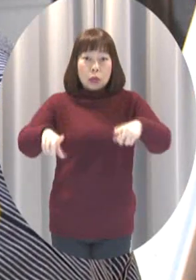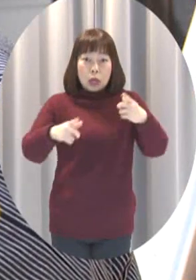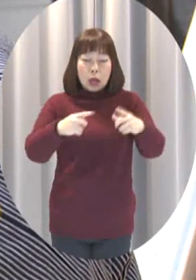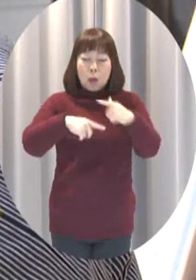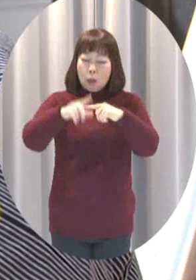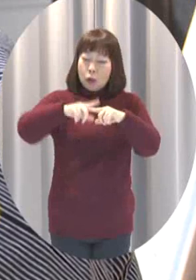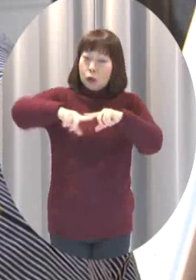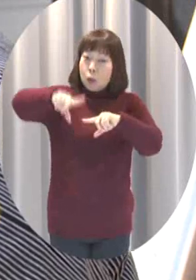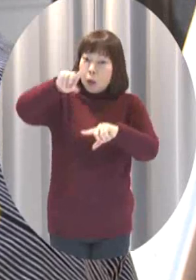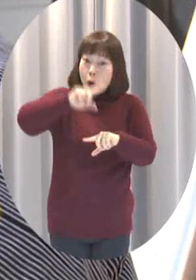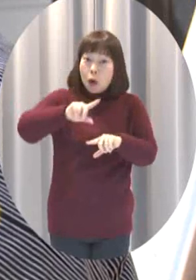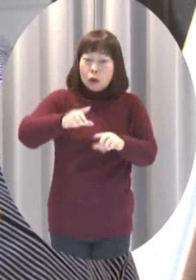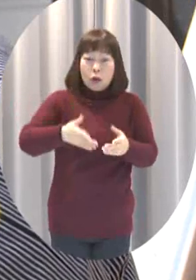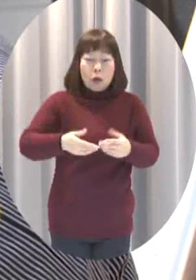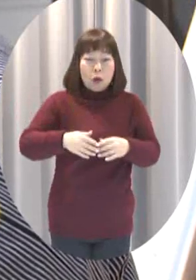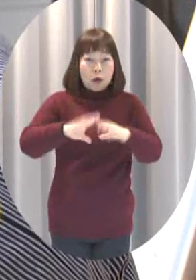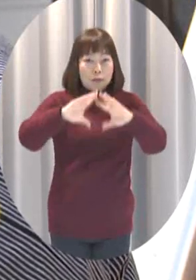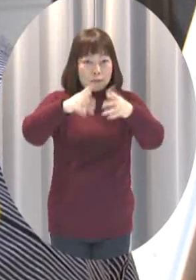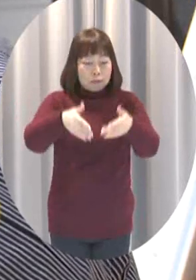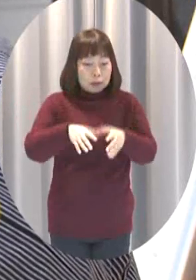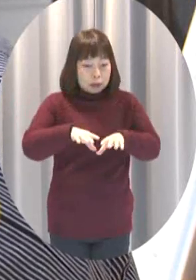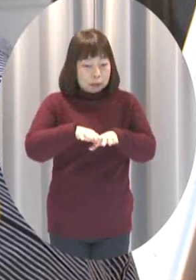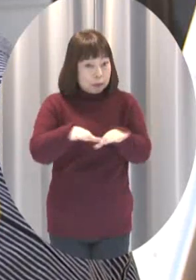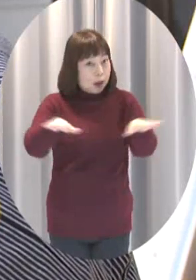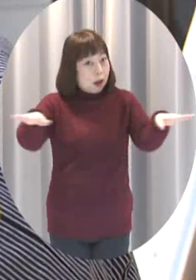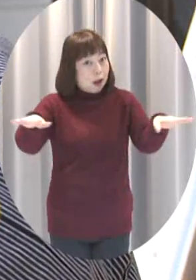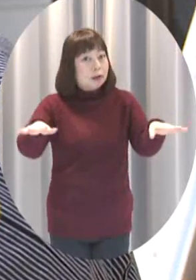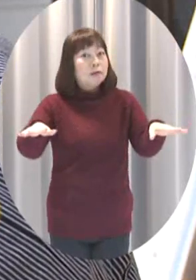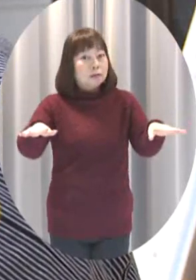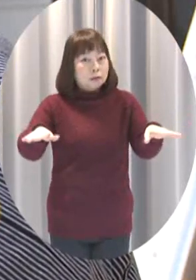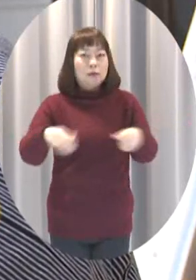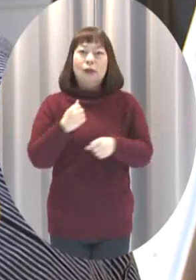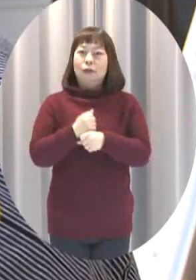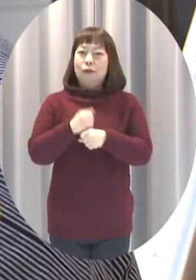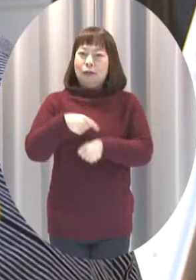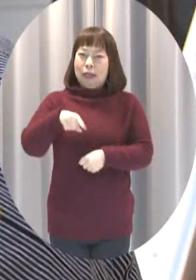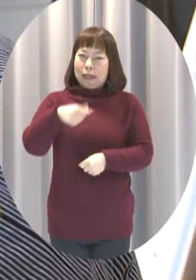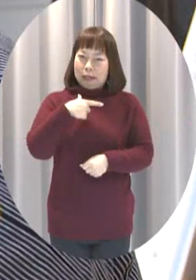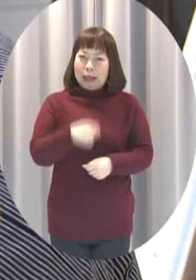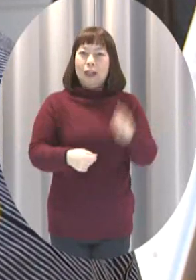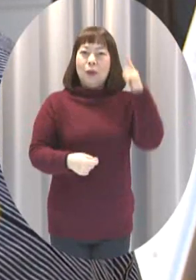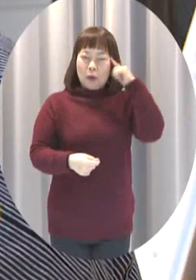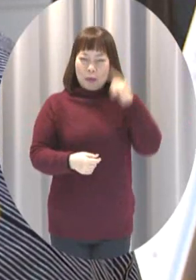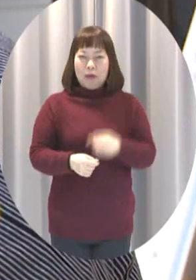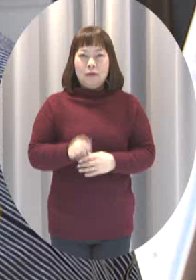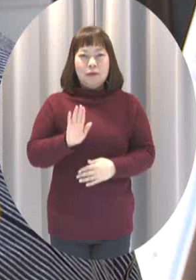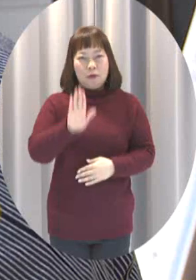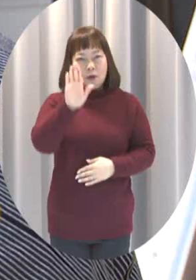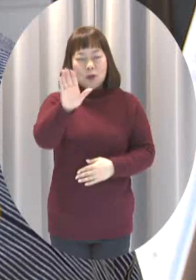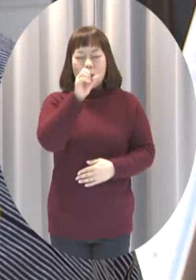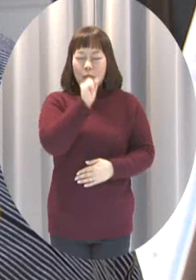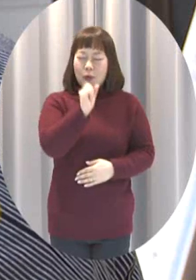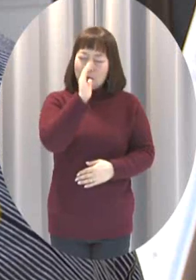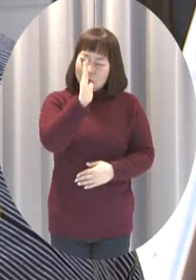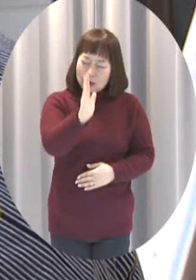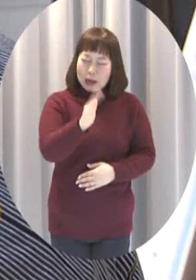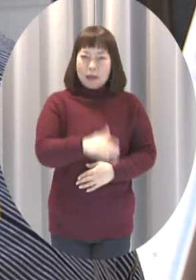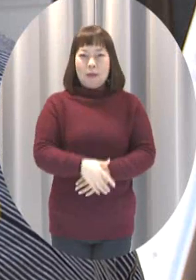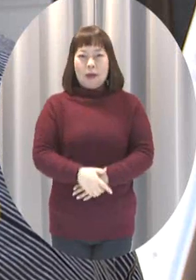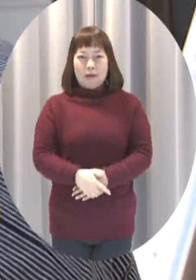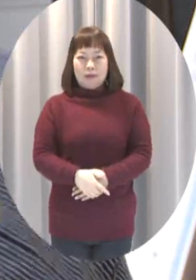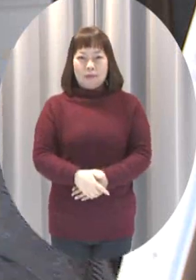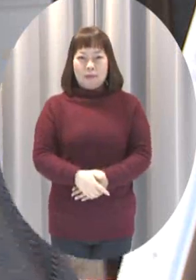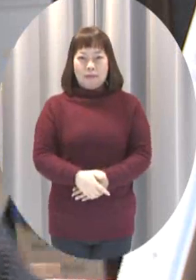使われるシーンを創出していきたいと思っております。今後ともよろしくお願いします。